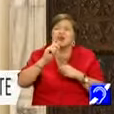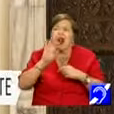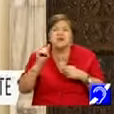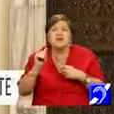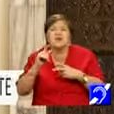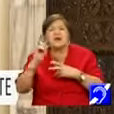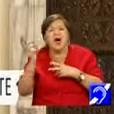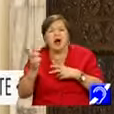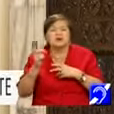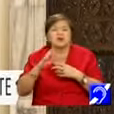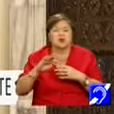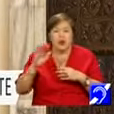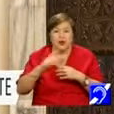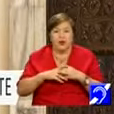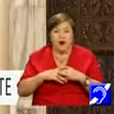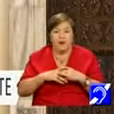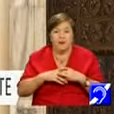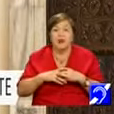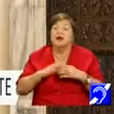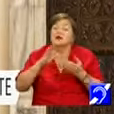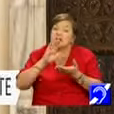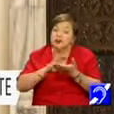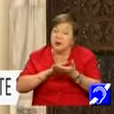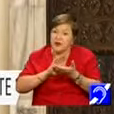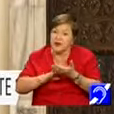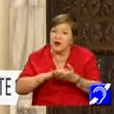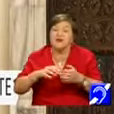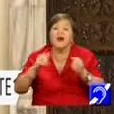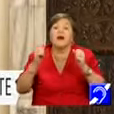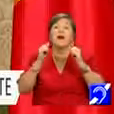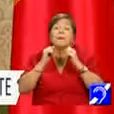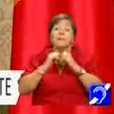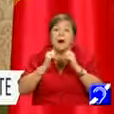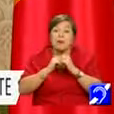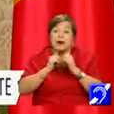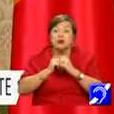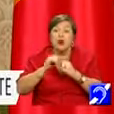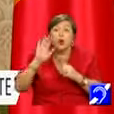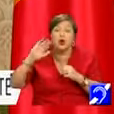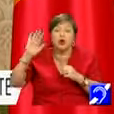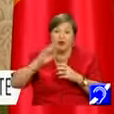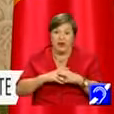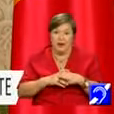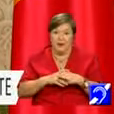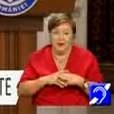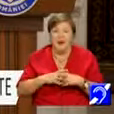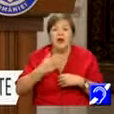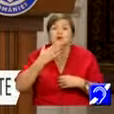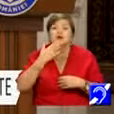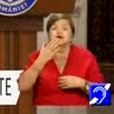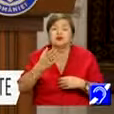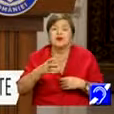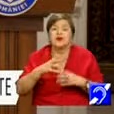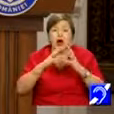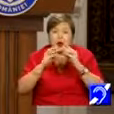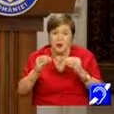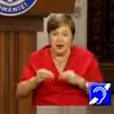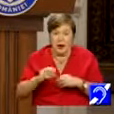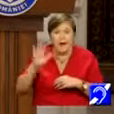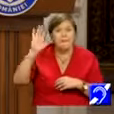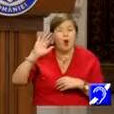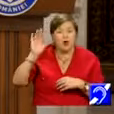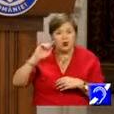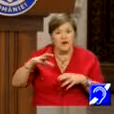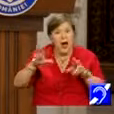respectarea suveranității și integrității teritoriale a Republicii Moldova. Datorită României, Republica Moldova